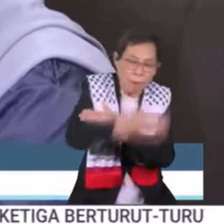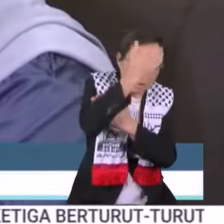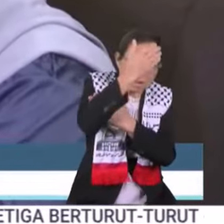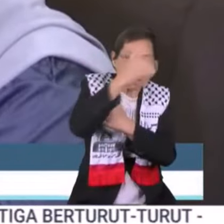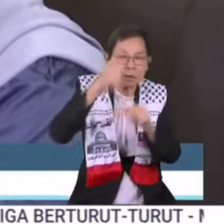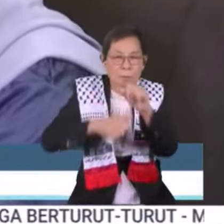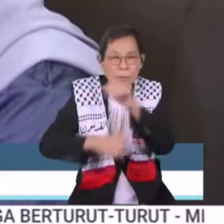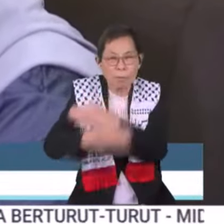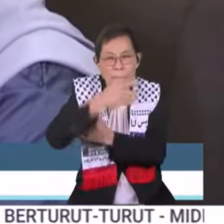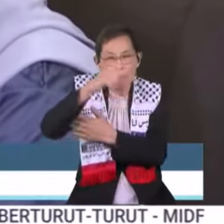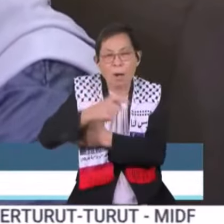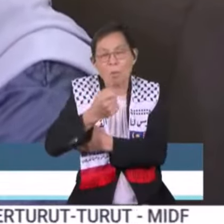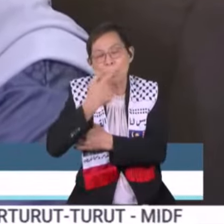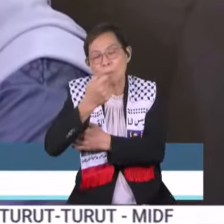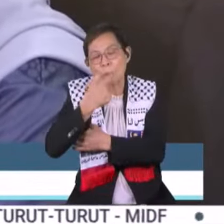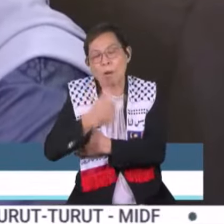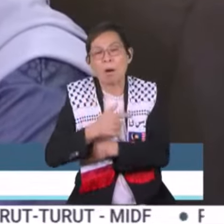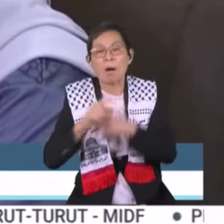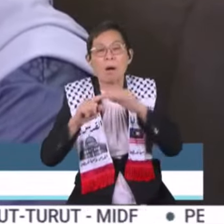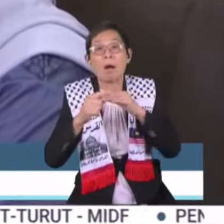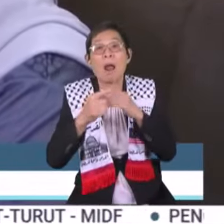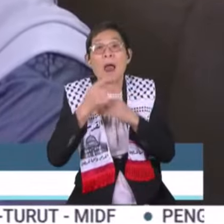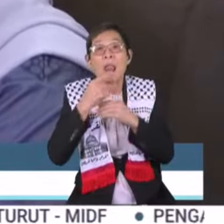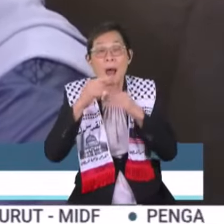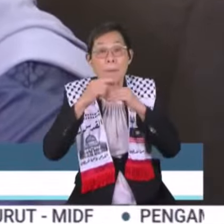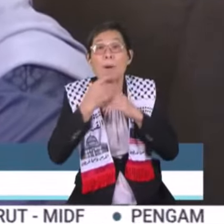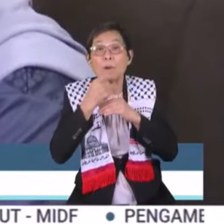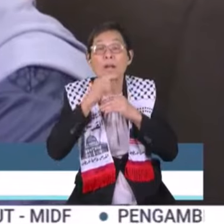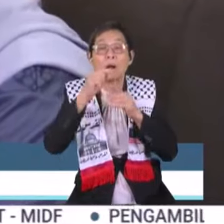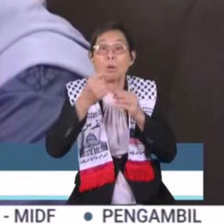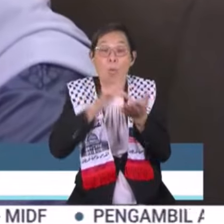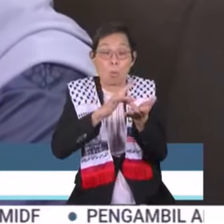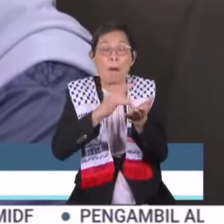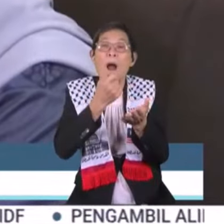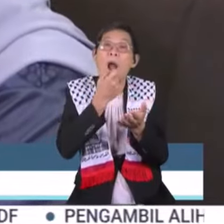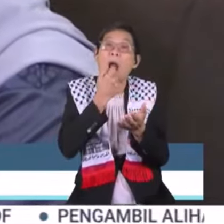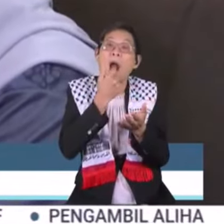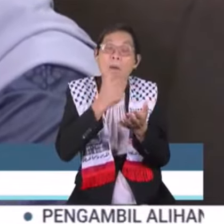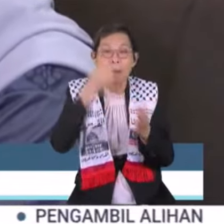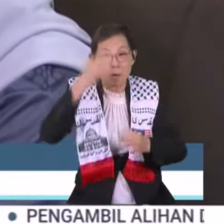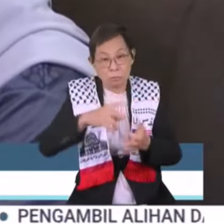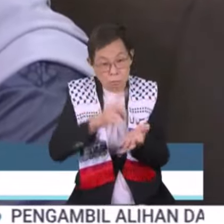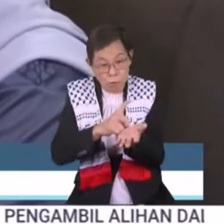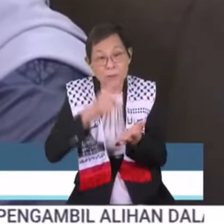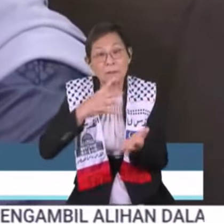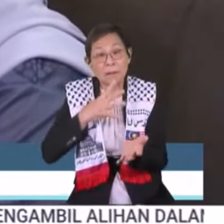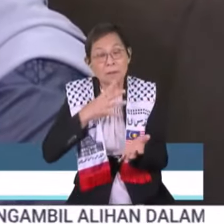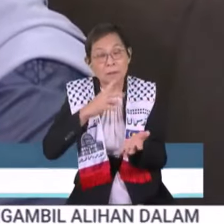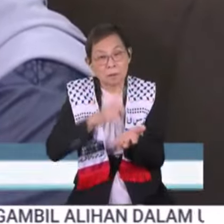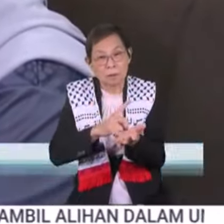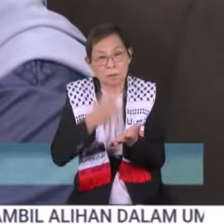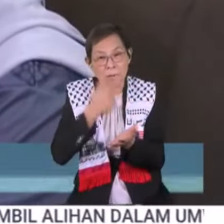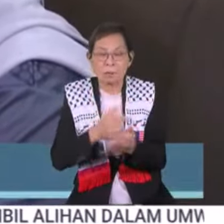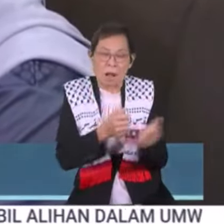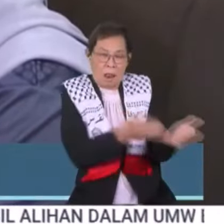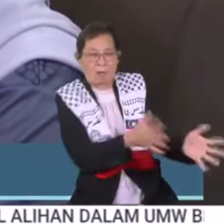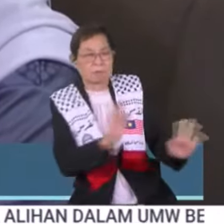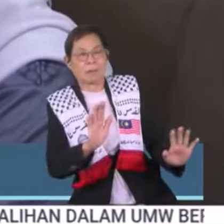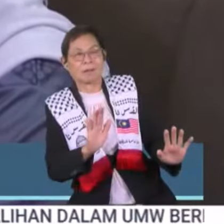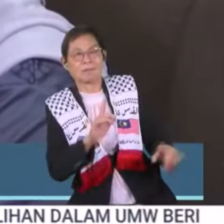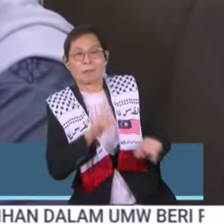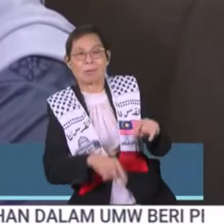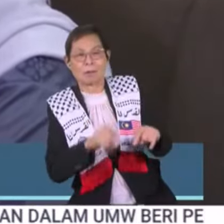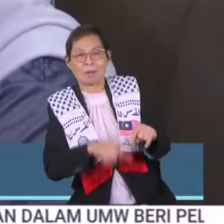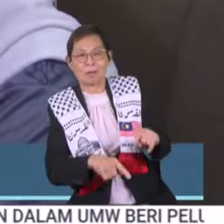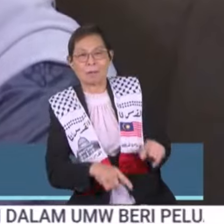kata masa tu dia kena makan ubat bawah lidah. Jadi nak tinggal pun doktor kata kalau boleh jangan tinggallah.